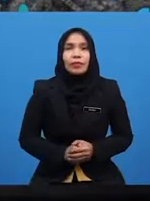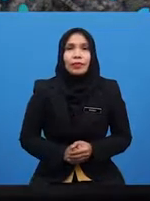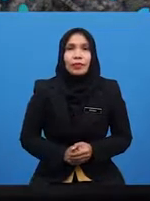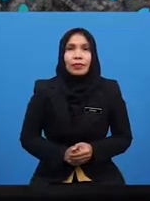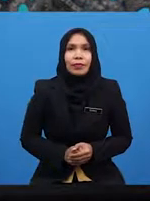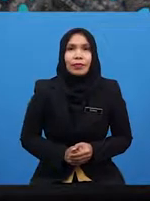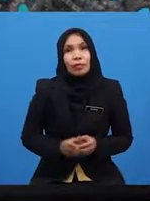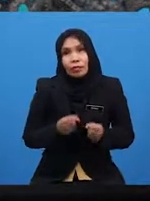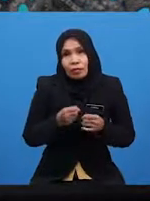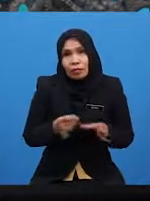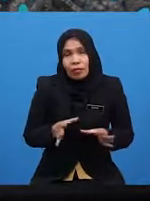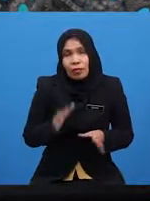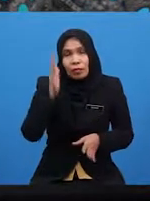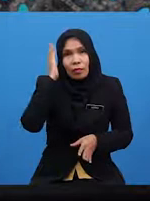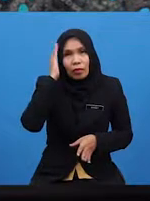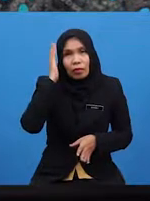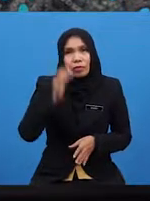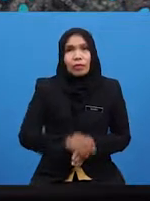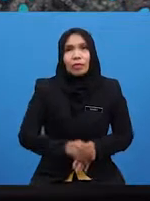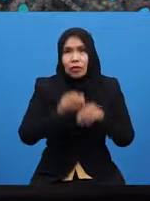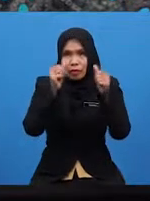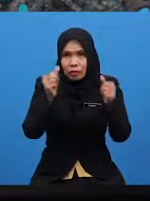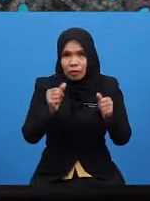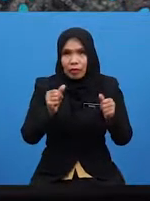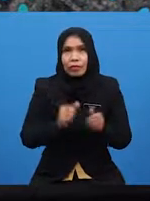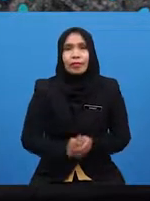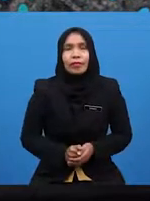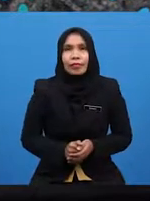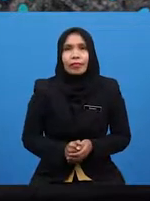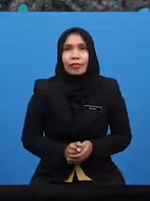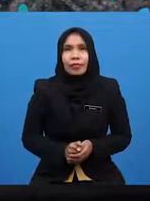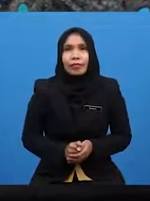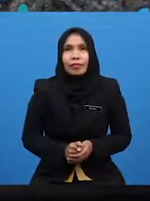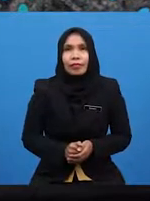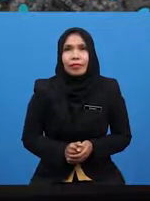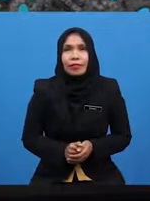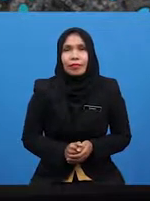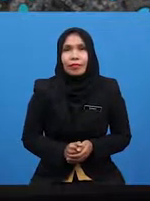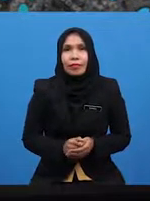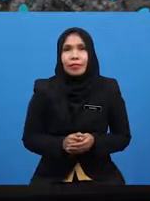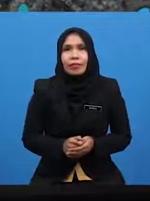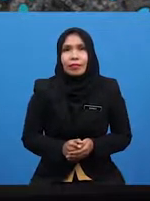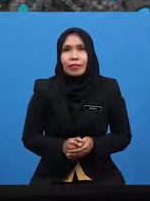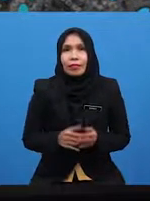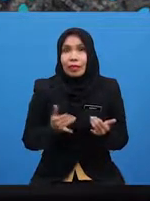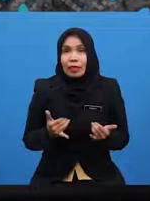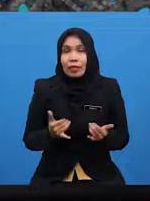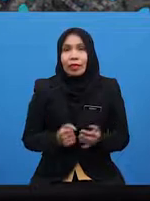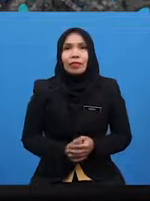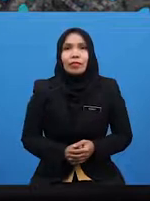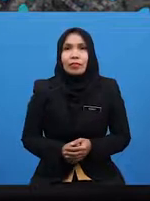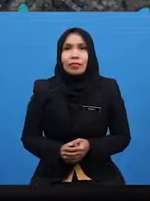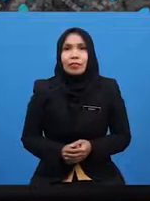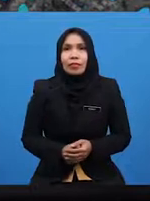Setelah kita mengenali apa itu arca, apa kata saya bawakan anda melihat bagaimana arca dihasilkan? Untuk episod kali